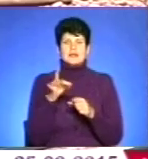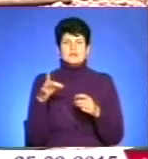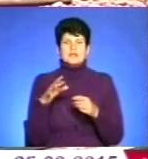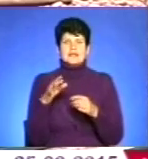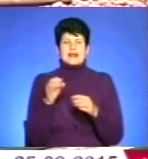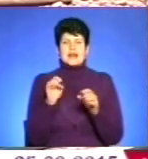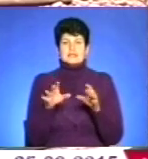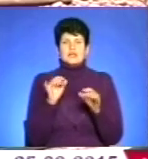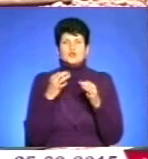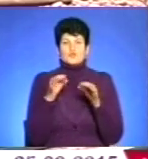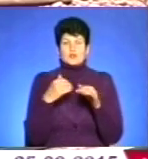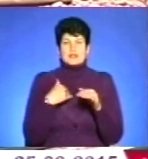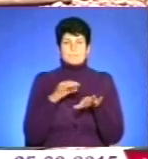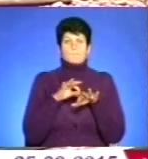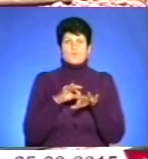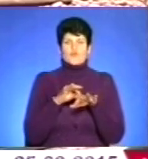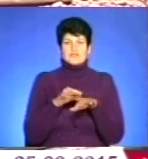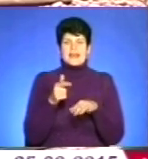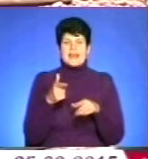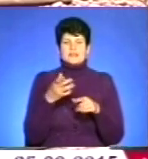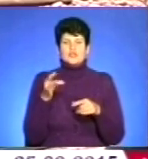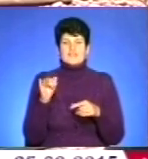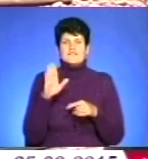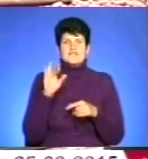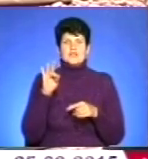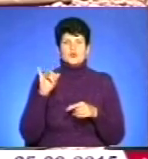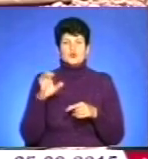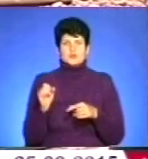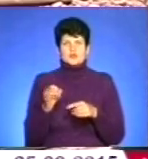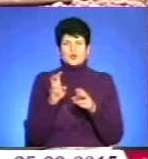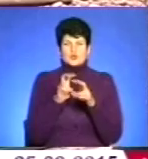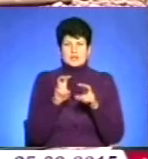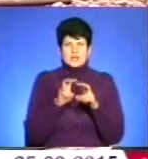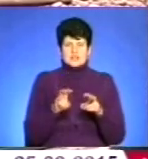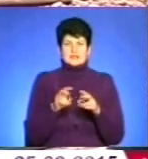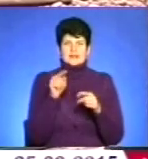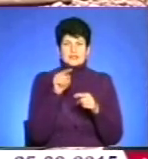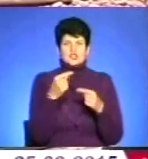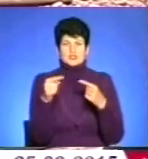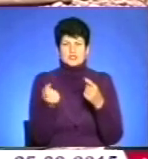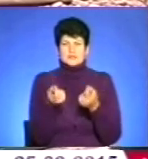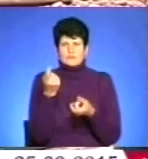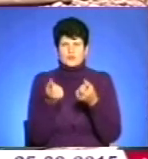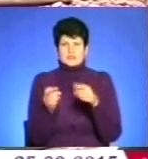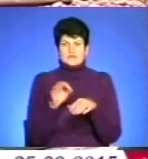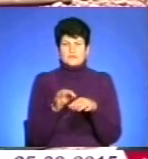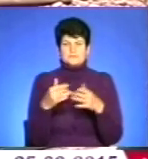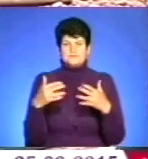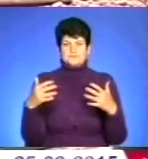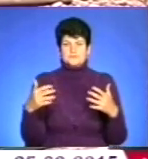яка дозволить нам проводити генетичні, вірусологічні дослідження і верифікацію тих чи інших збудників, захворювань і все інше.